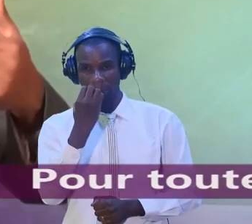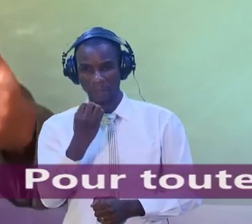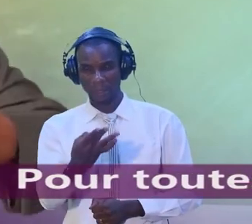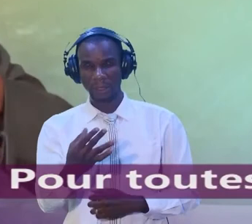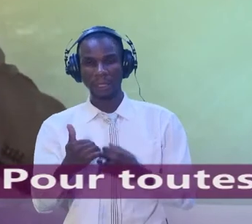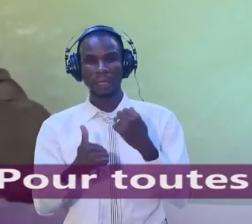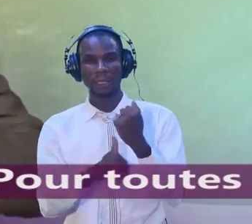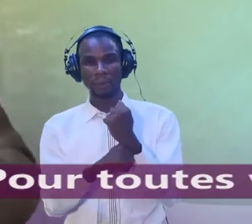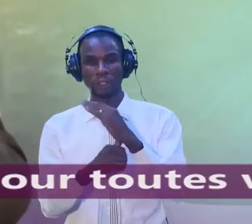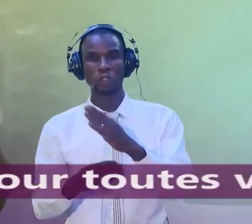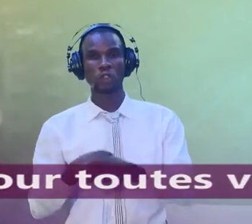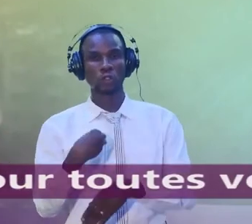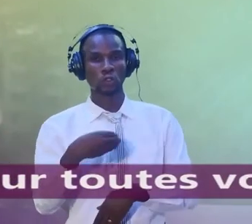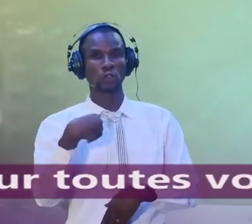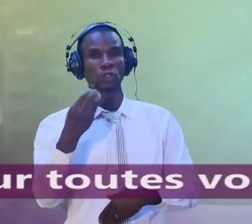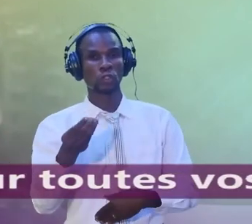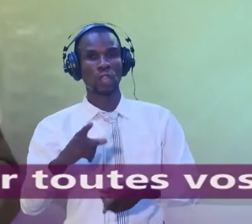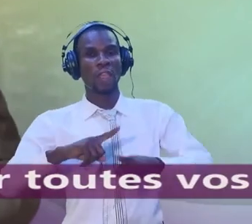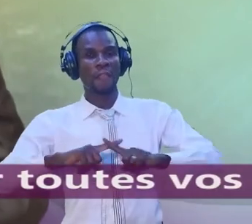na pia